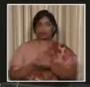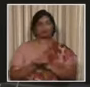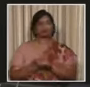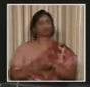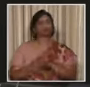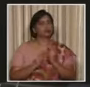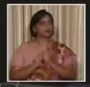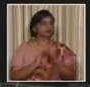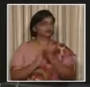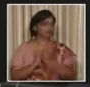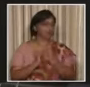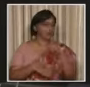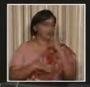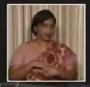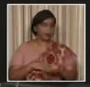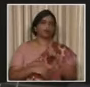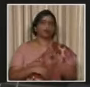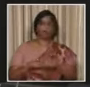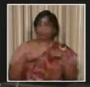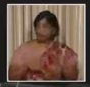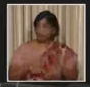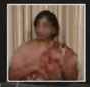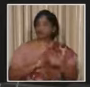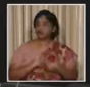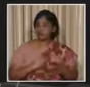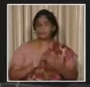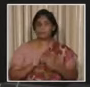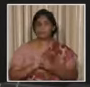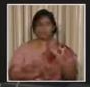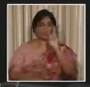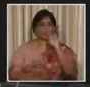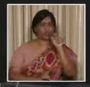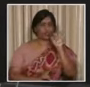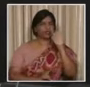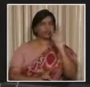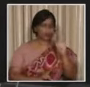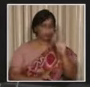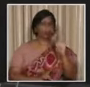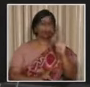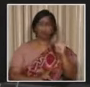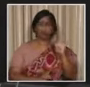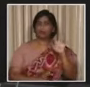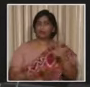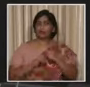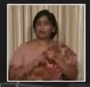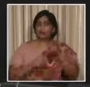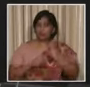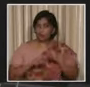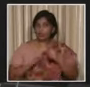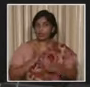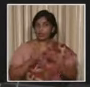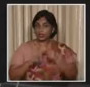කරලා වැඩපිළිවෙලක් අපි සංවිධානය කරලා තියෙනවා. ඒ කියන්නේ දැනට මේ රටේ මිලියන 2.4ක් පමණක් වෙන EPF ETF එකට දායක